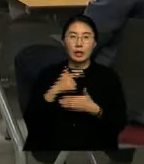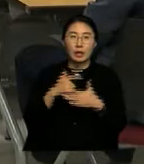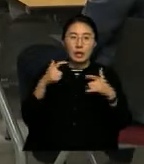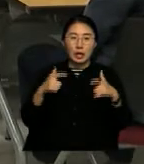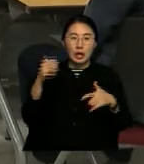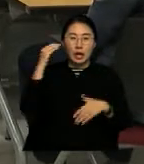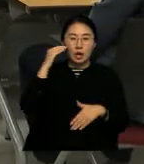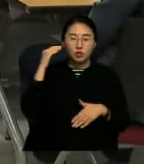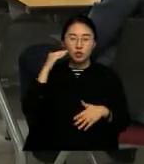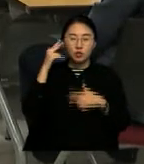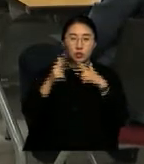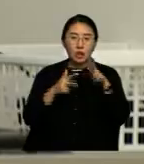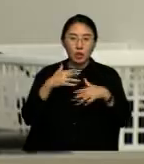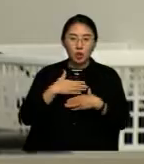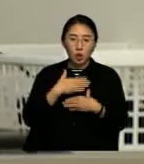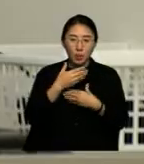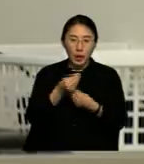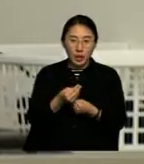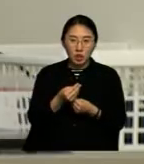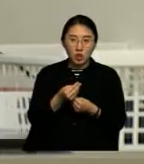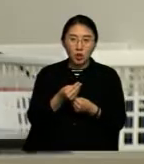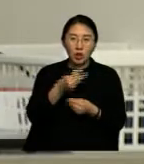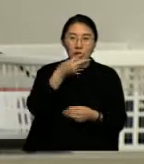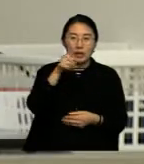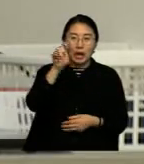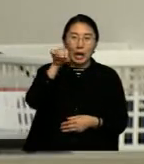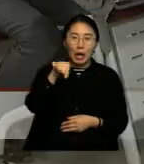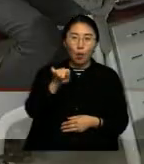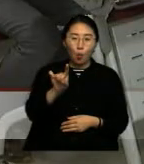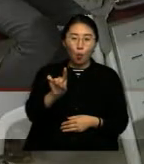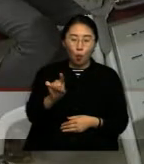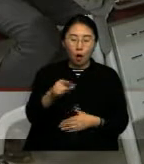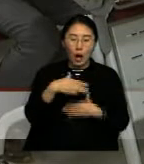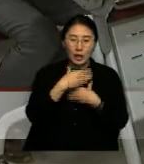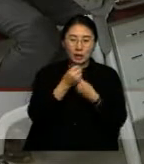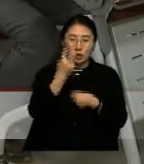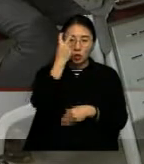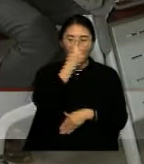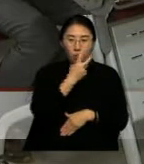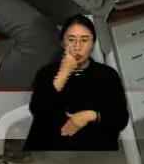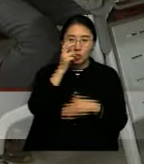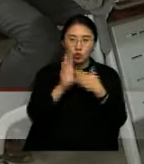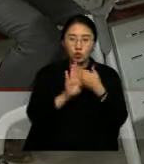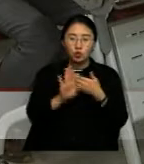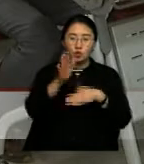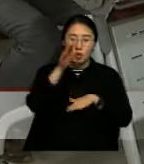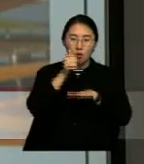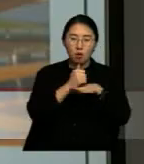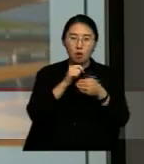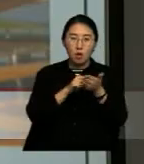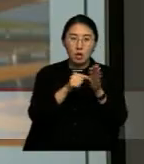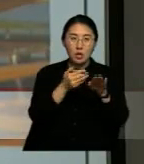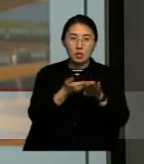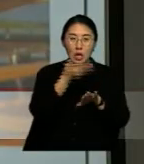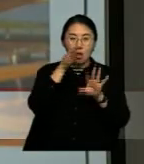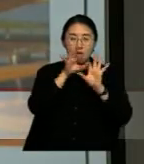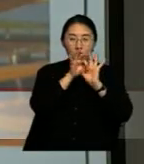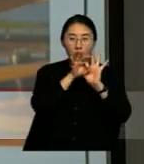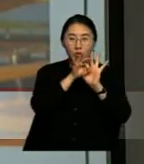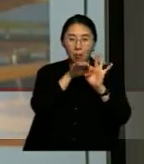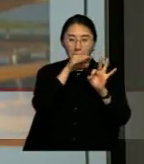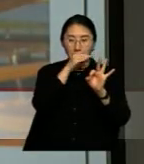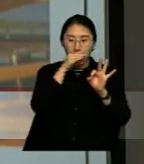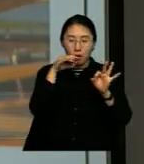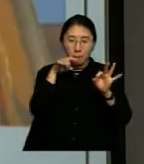남양주시와 한국산업안전이 타워크레인 안전점검을 하고 그 결과를 발표합니다. 타워 헤드 상부 연결 핀이